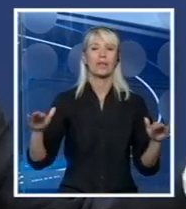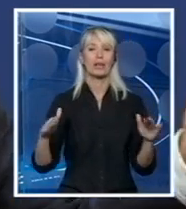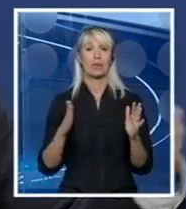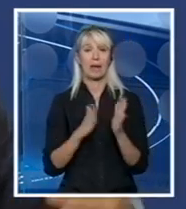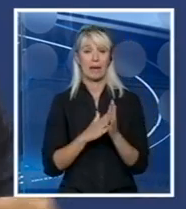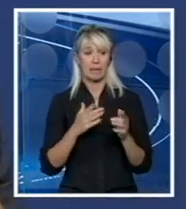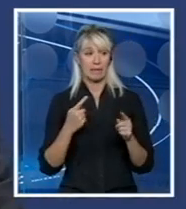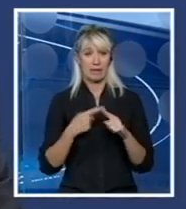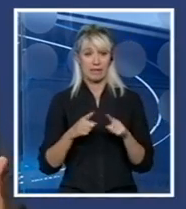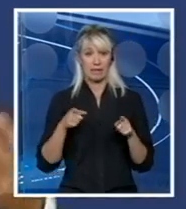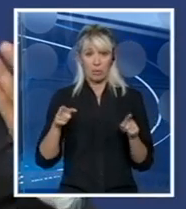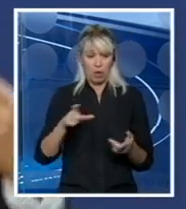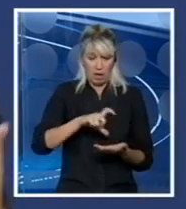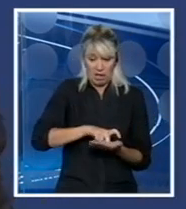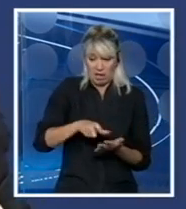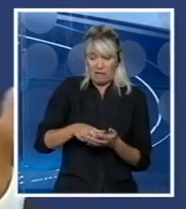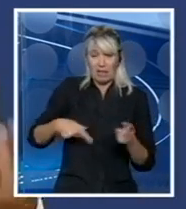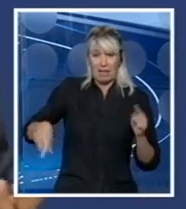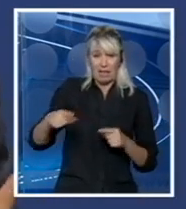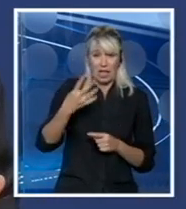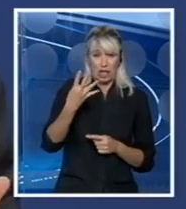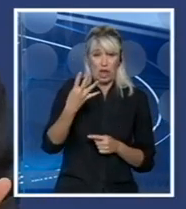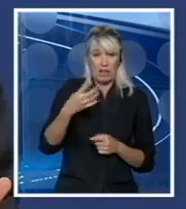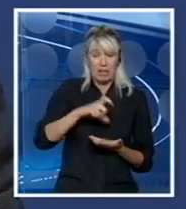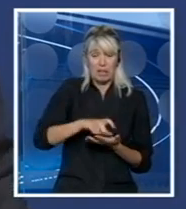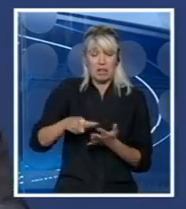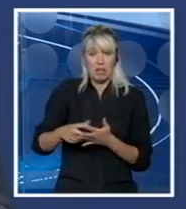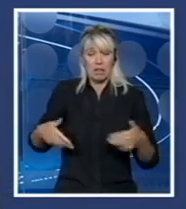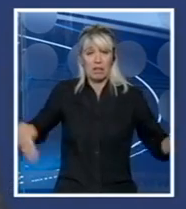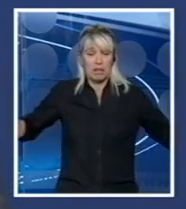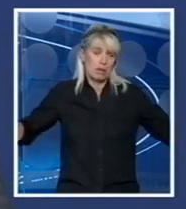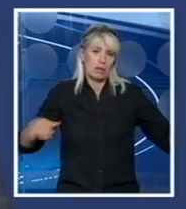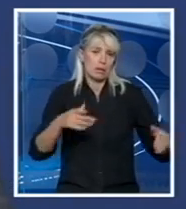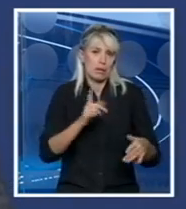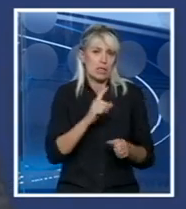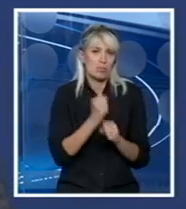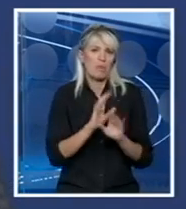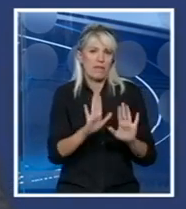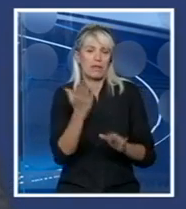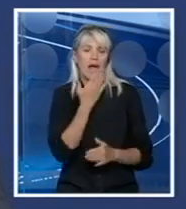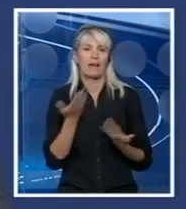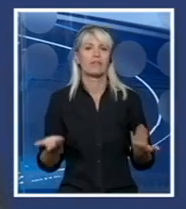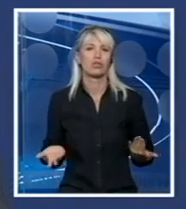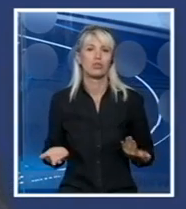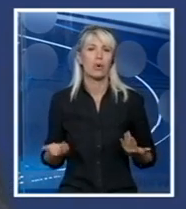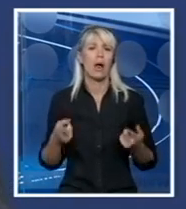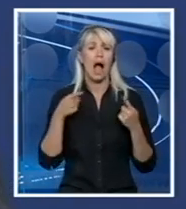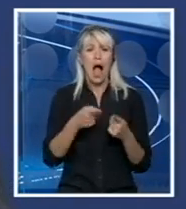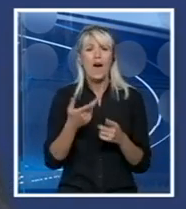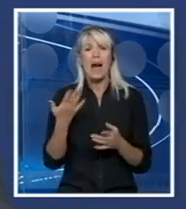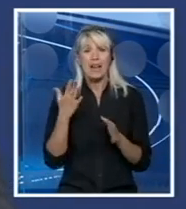ne zbog ove situacije, nego uopšte zbog svog normalnog razvitka i zbog higijenskih uslova, znači, ti standardi postoje